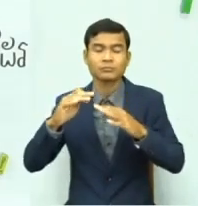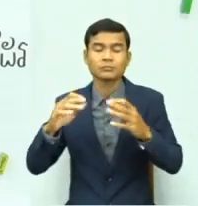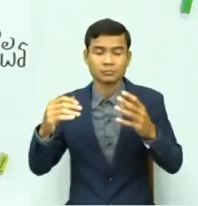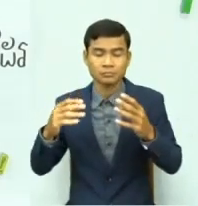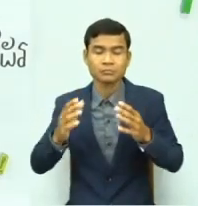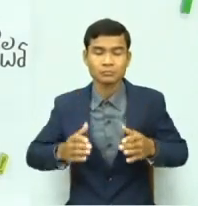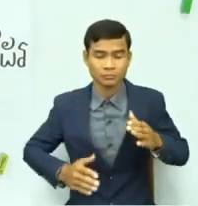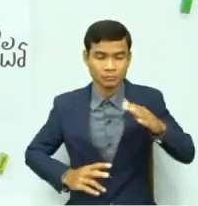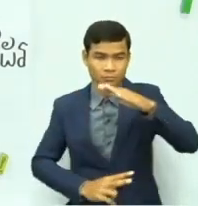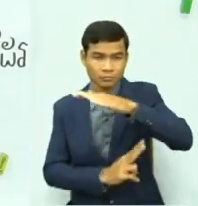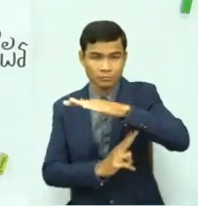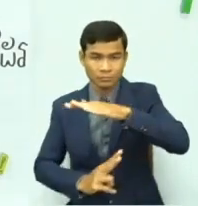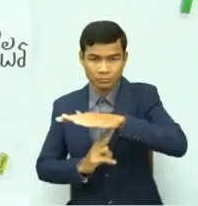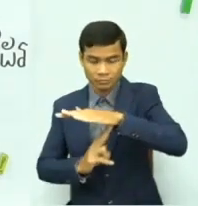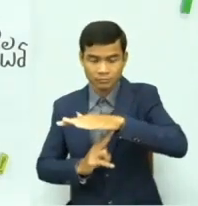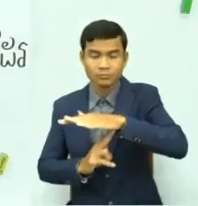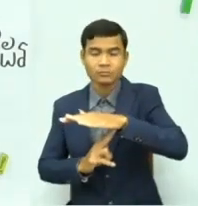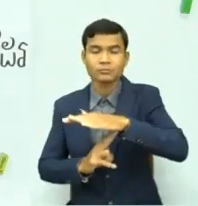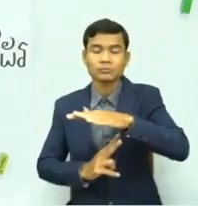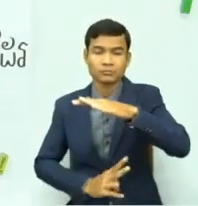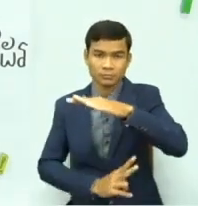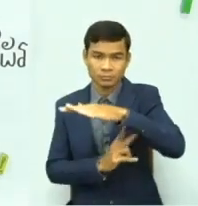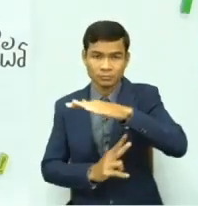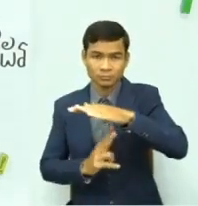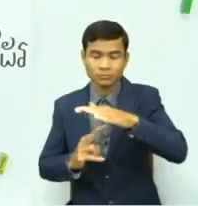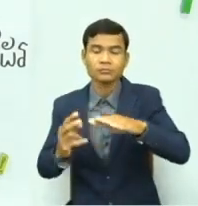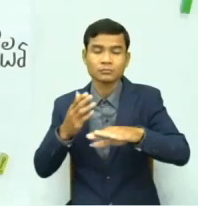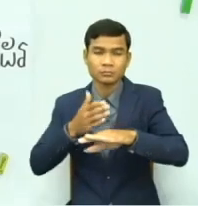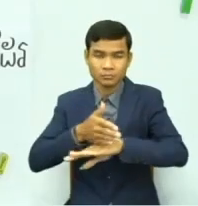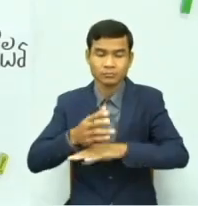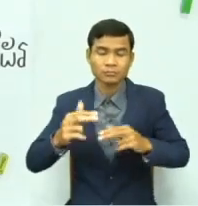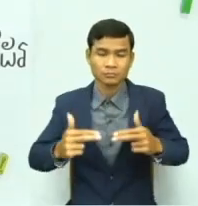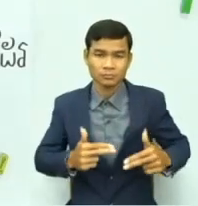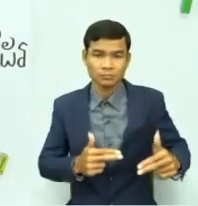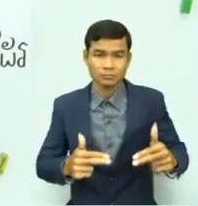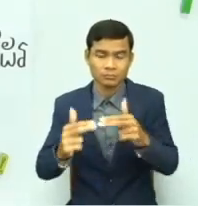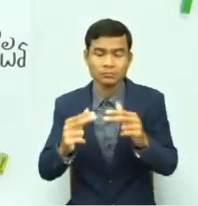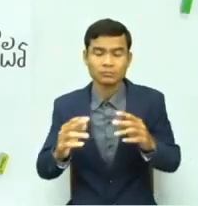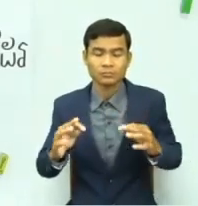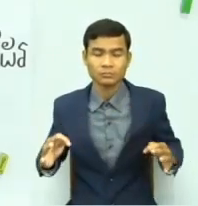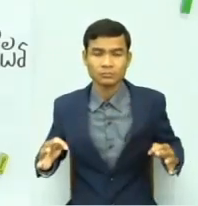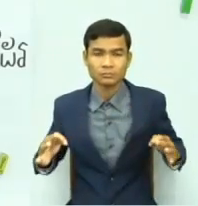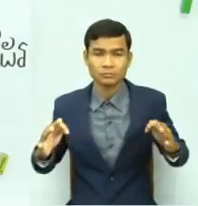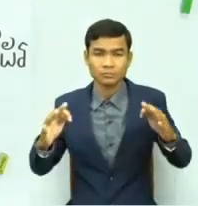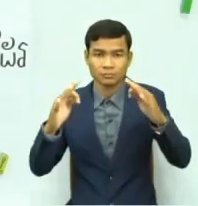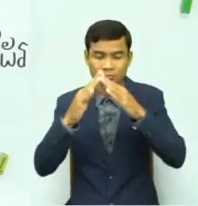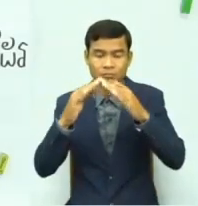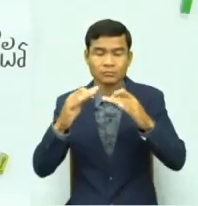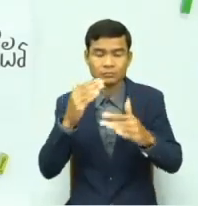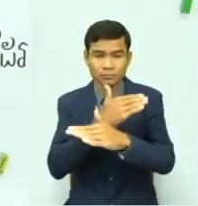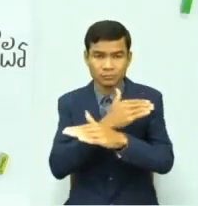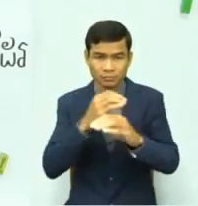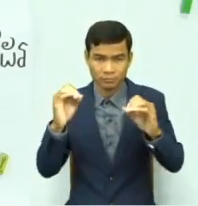cá, spin chlong tuần lễ, vị miến san tệ